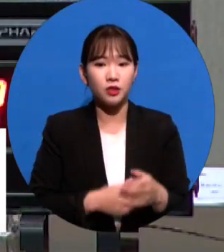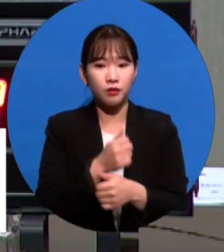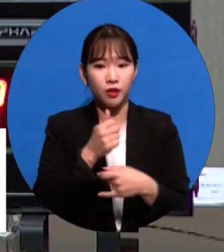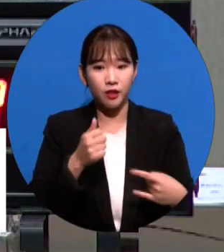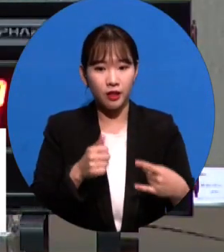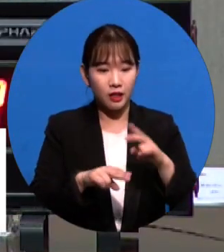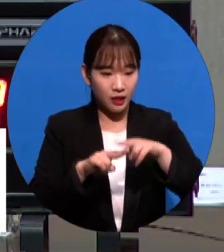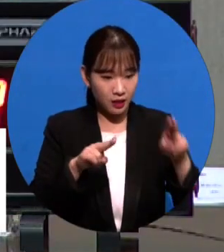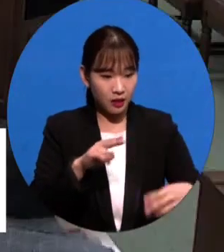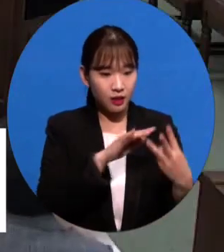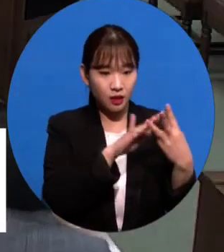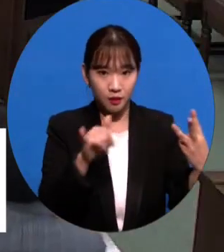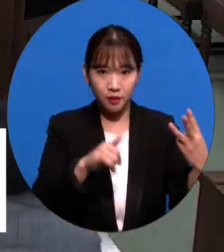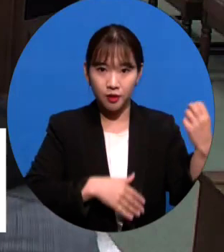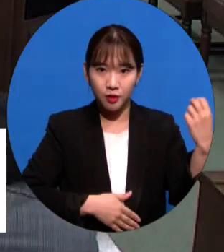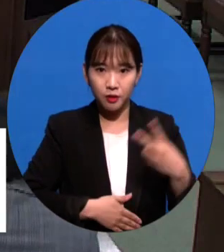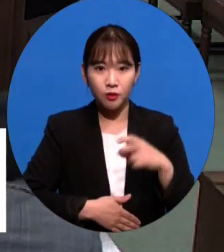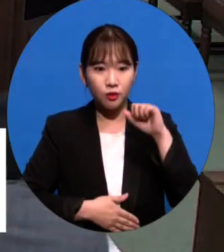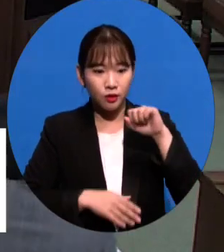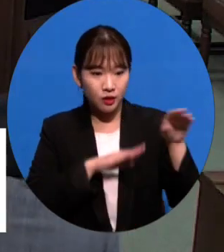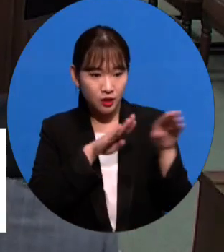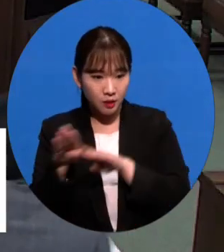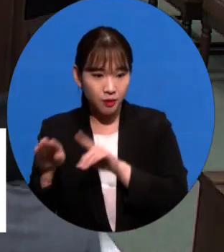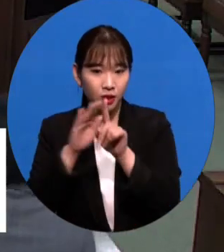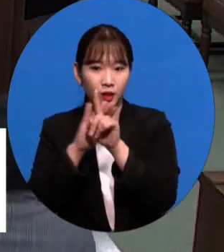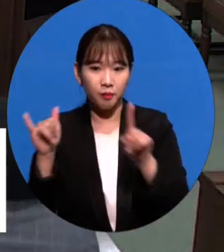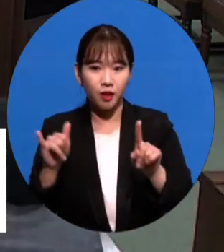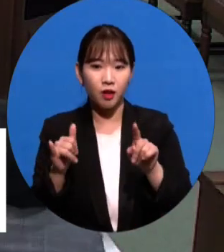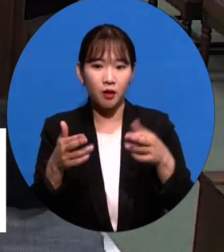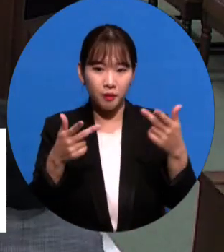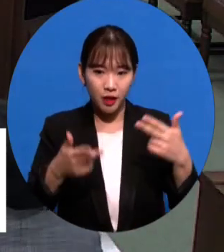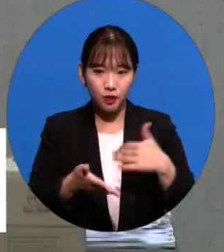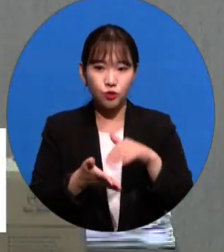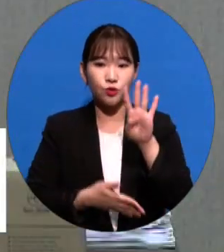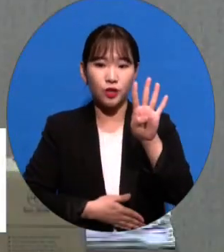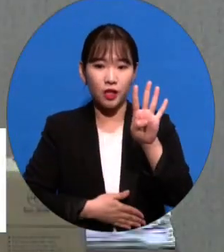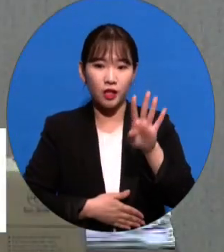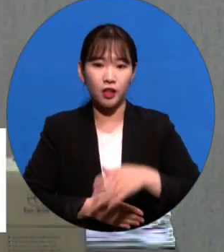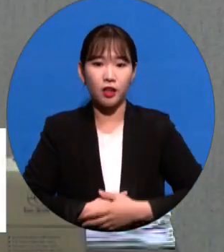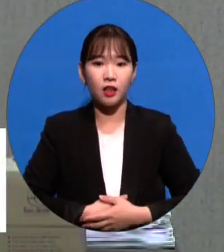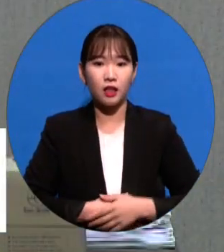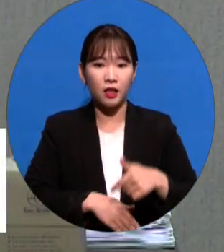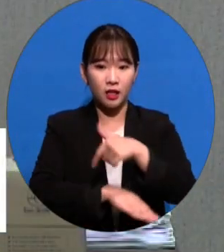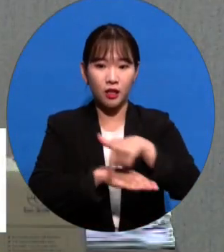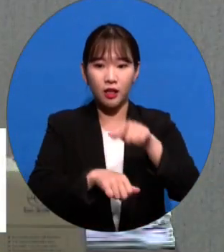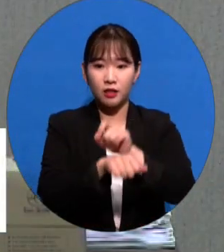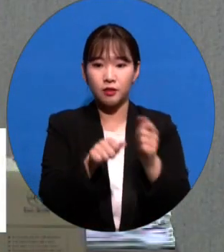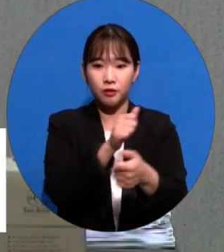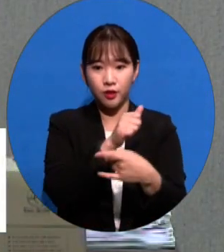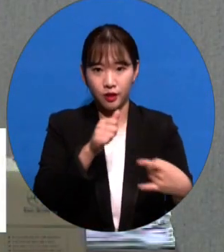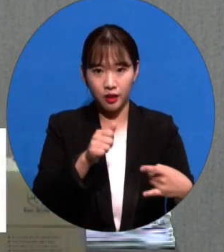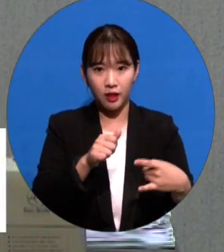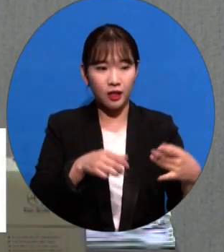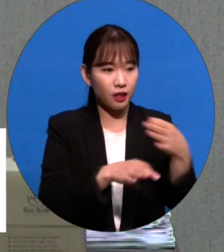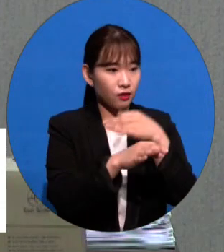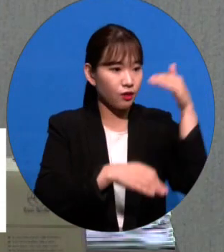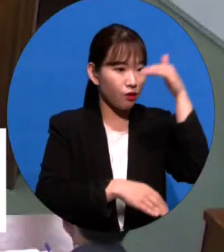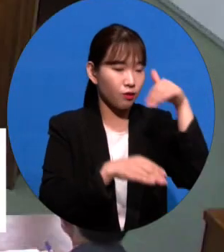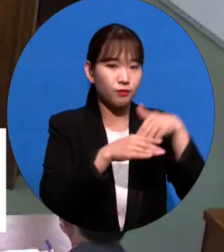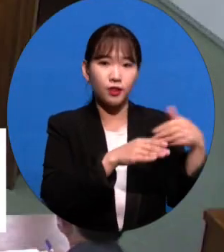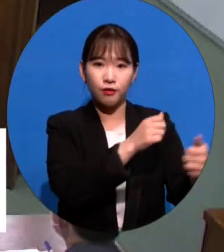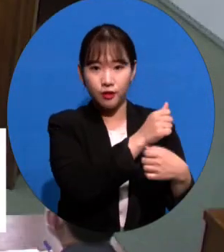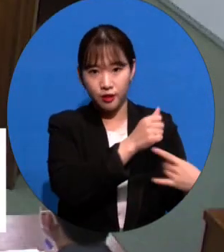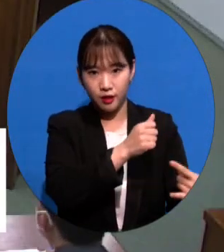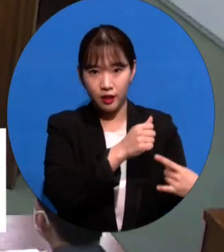보건복지위원회는 사직자 3명에 불출석 1명으로 빈자리가 4개였고 기획행정위원회,